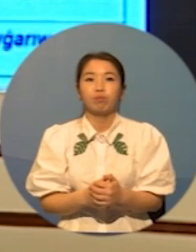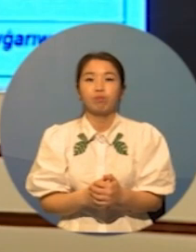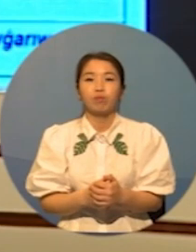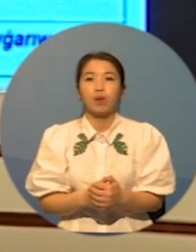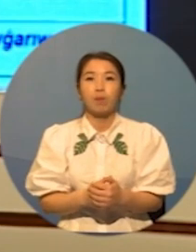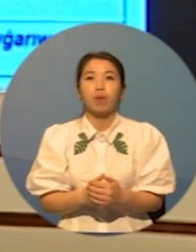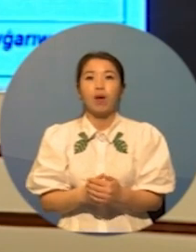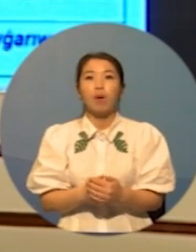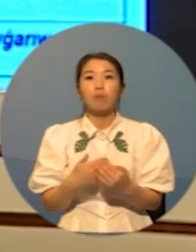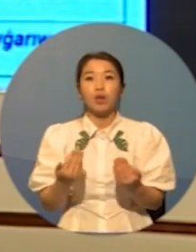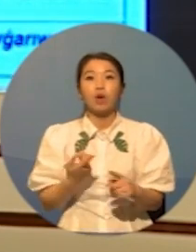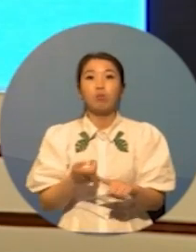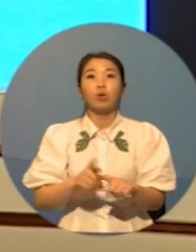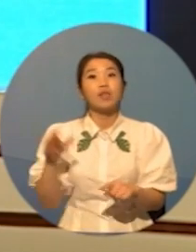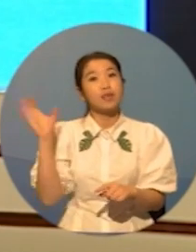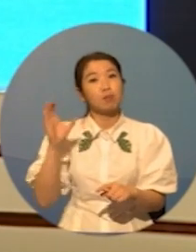Не бұл? Сеплену.